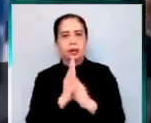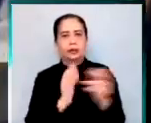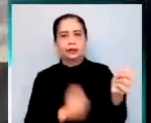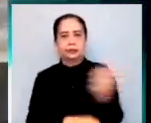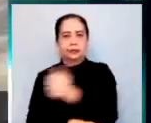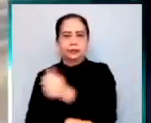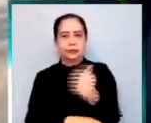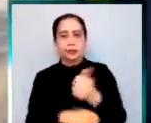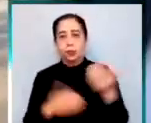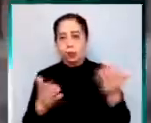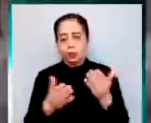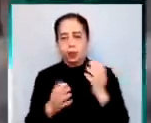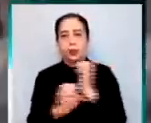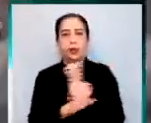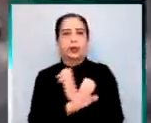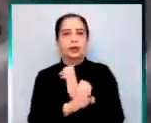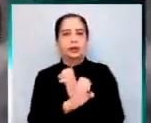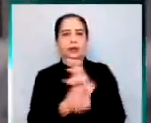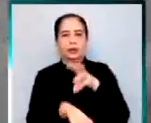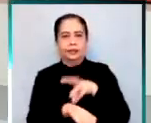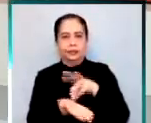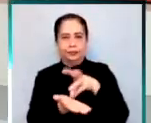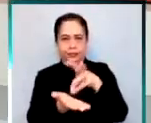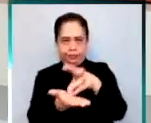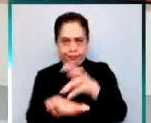EDSA Carousel.